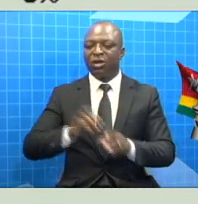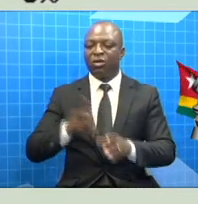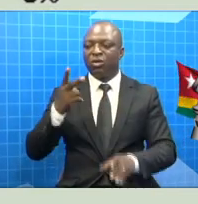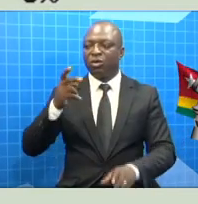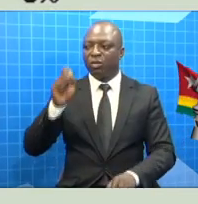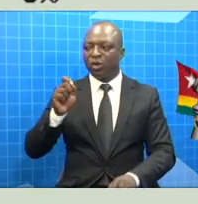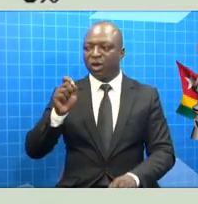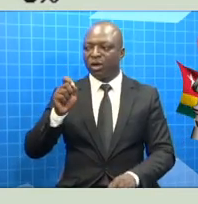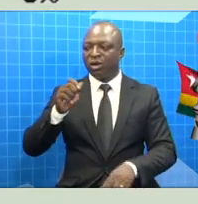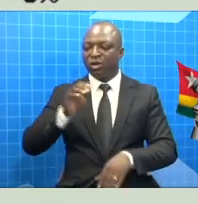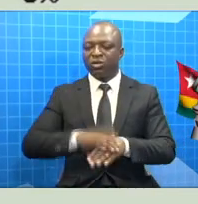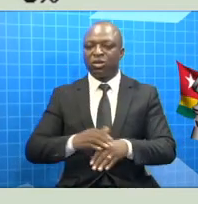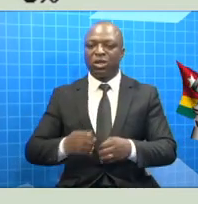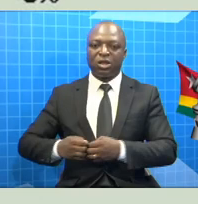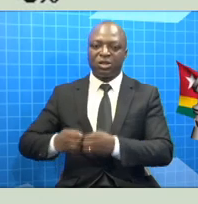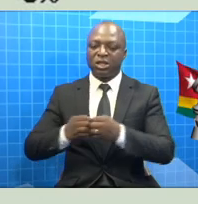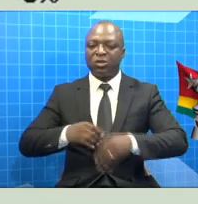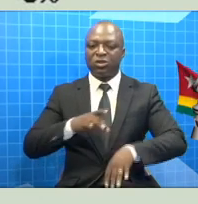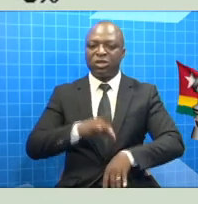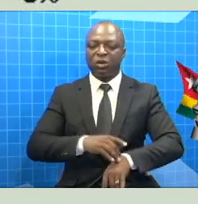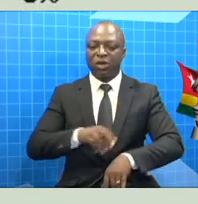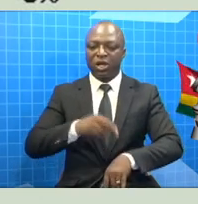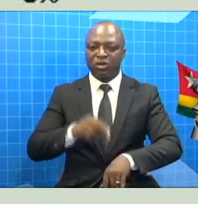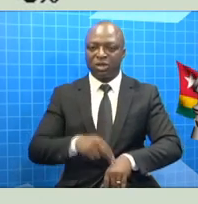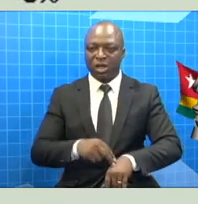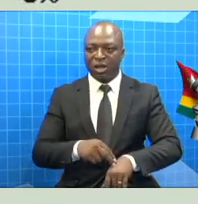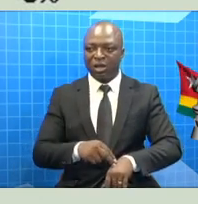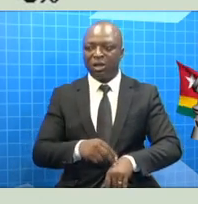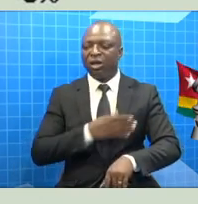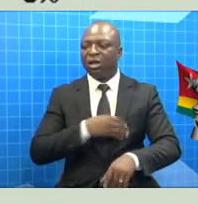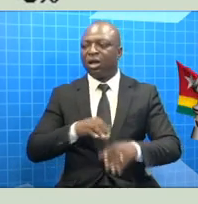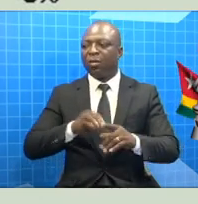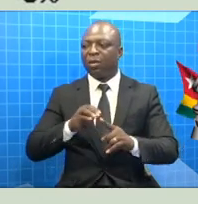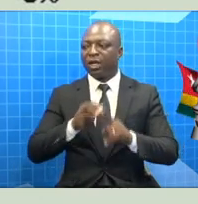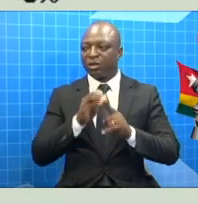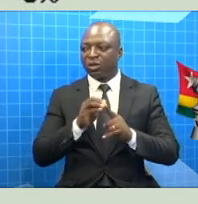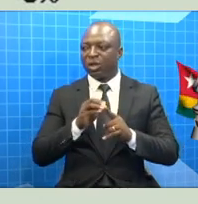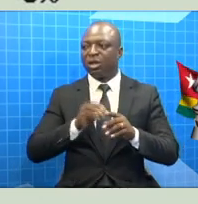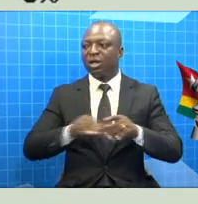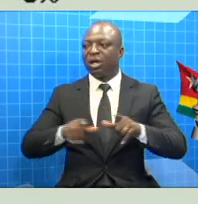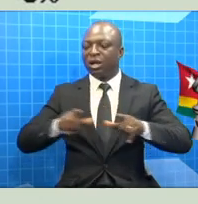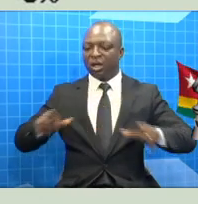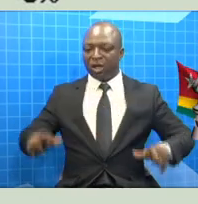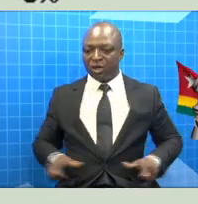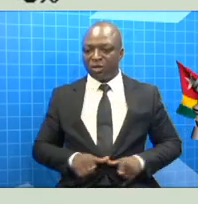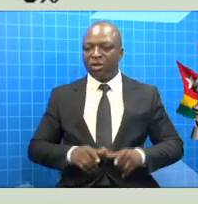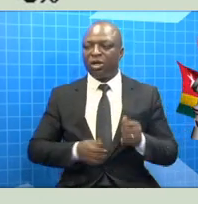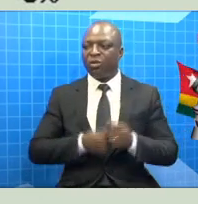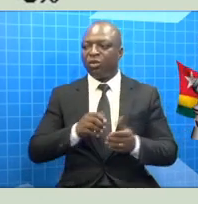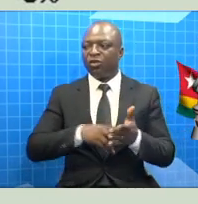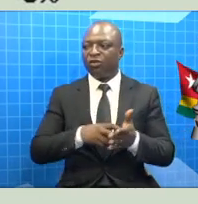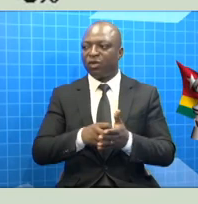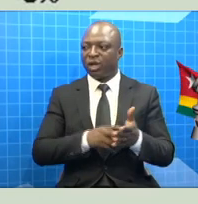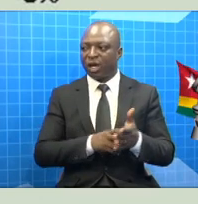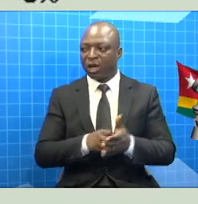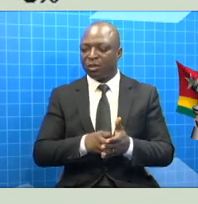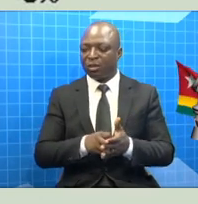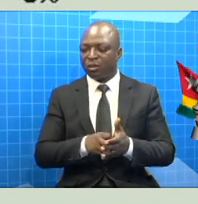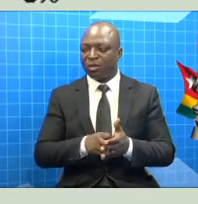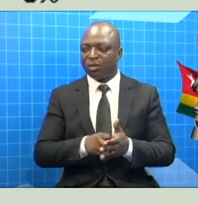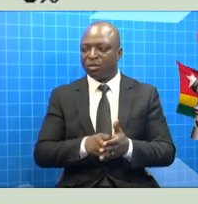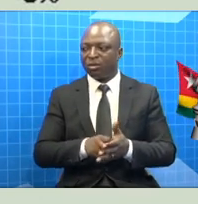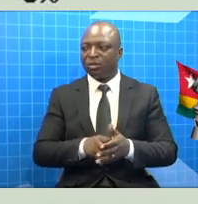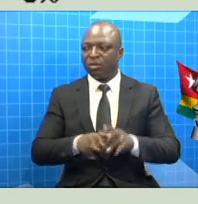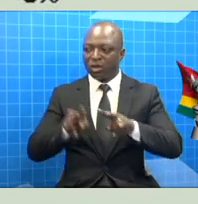points sur l'ensemble du territoire national et en particulier dans les zones les plus vulnérables.